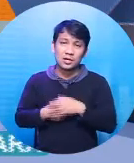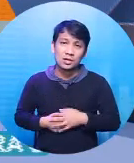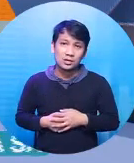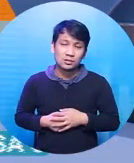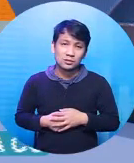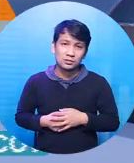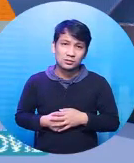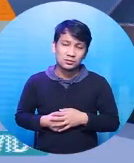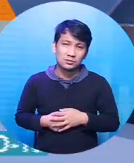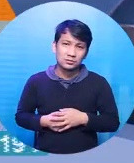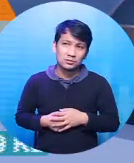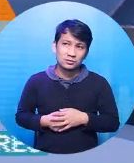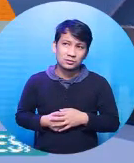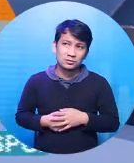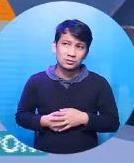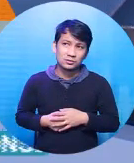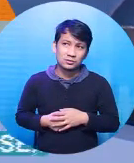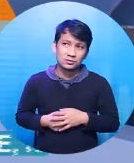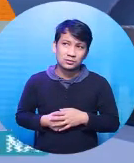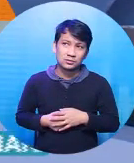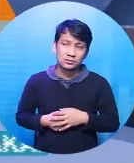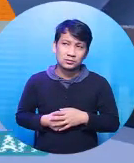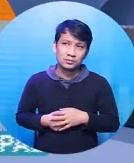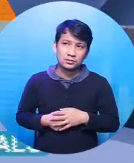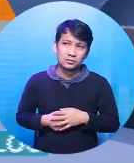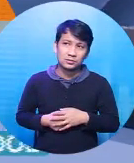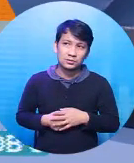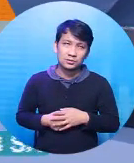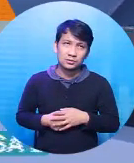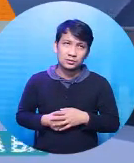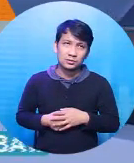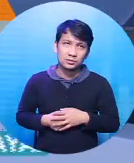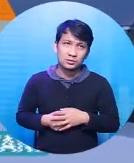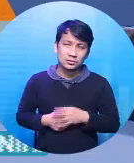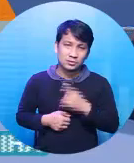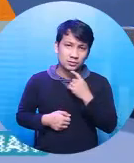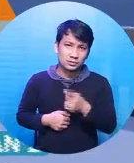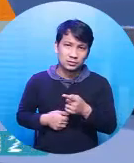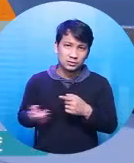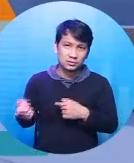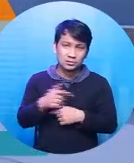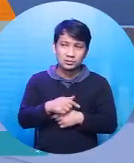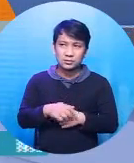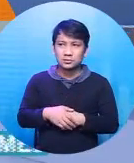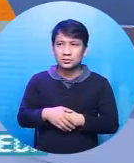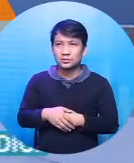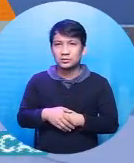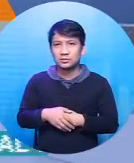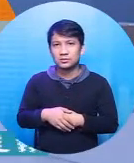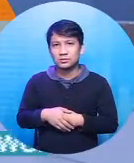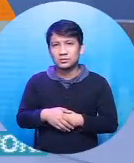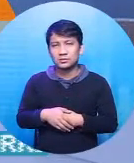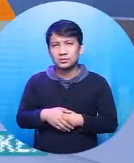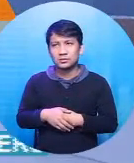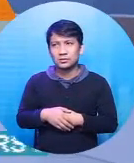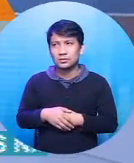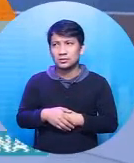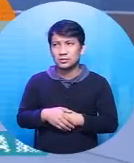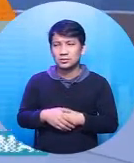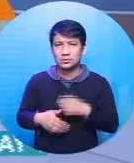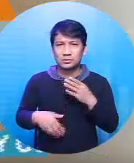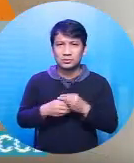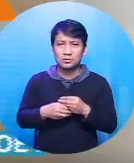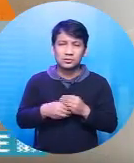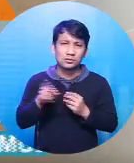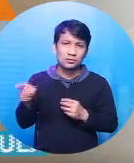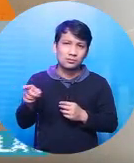sir. Okay. Kausapin ka na ulit yung mama mo, si alias Mary. Ma Mary. Hello